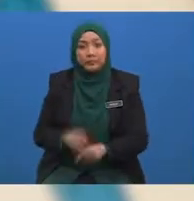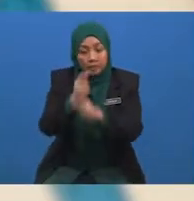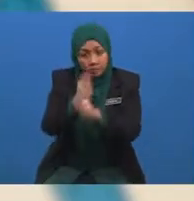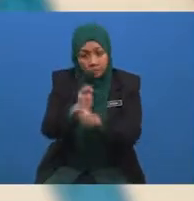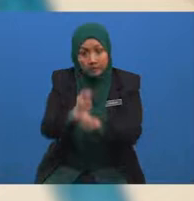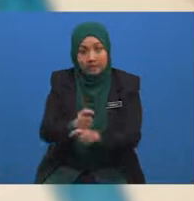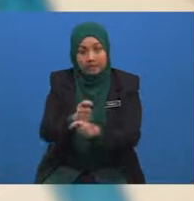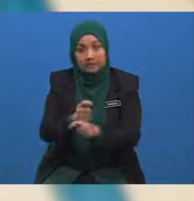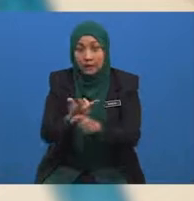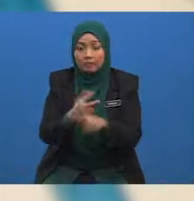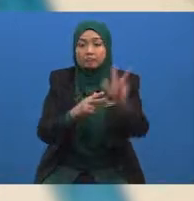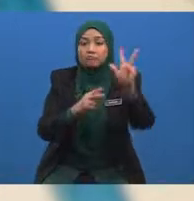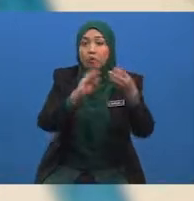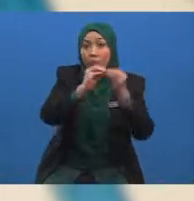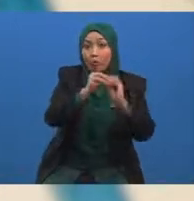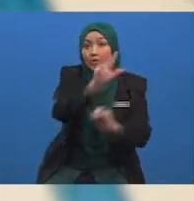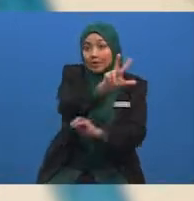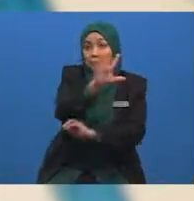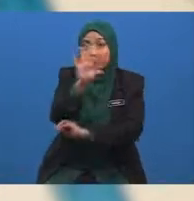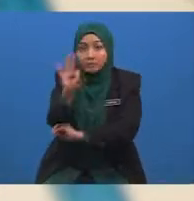Tentukan sama ada